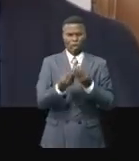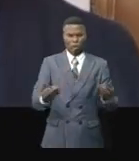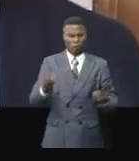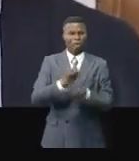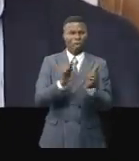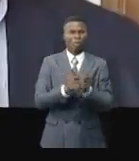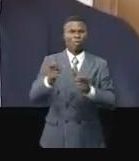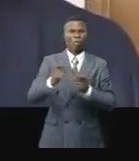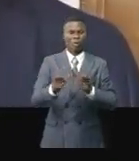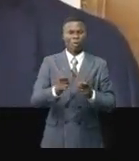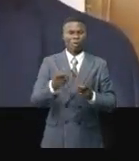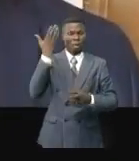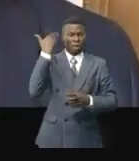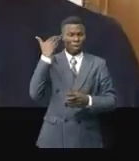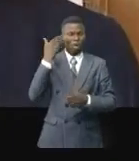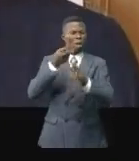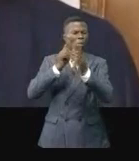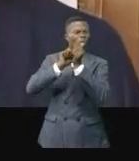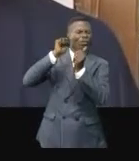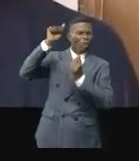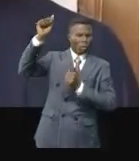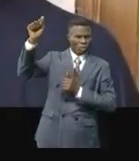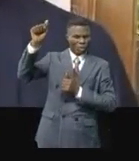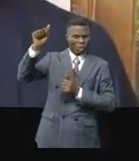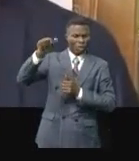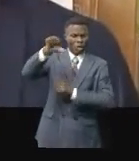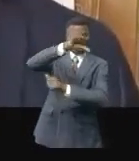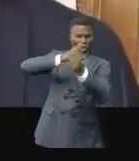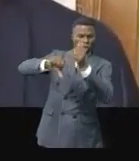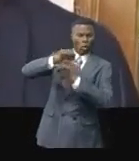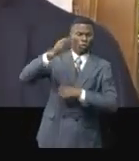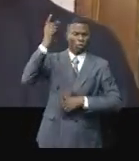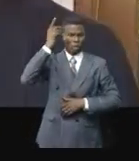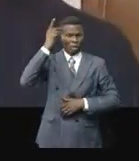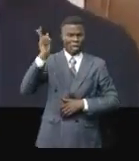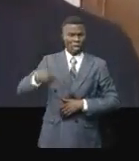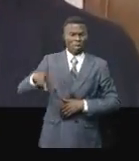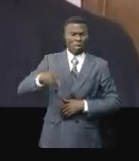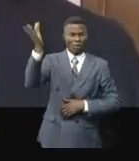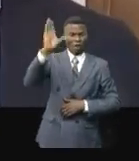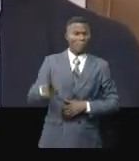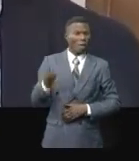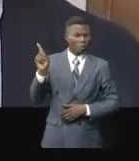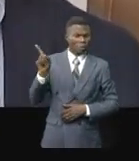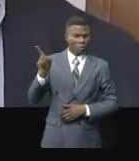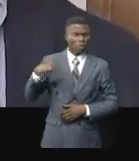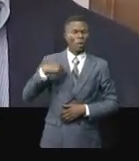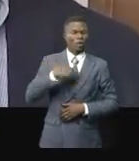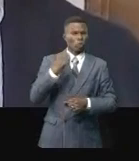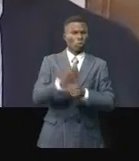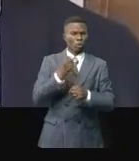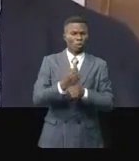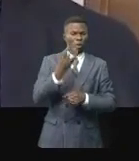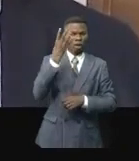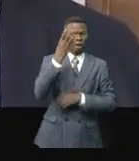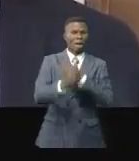gestion des bassins versants vient de très loin. Dans la périphérie de Kinshasa, dans la province du Congo central, nous avons travaillé pendant